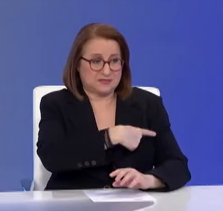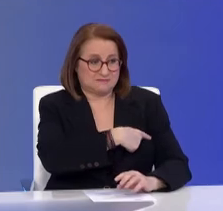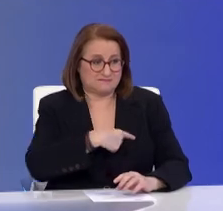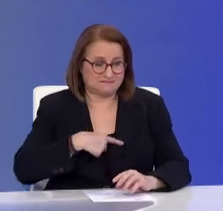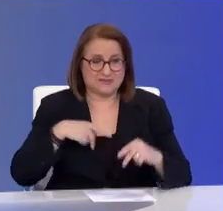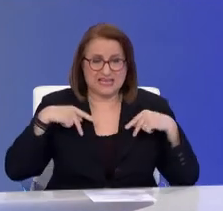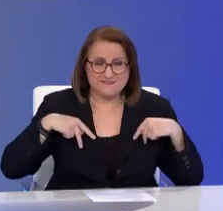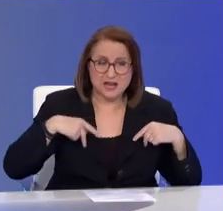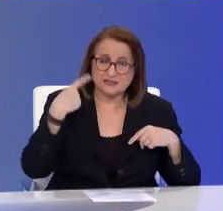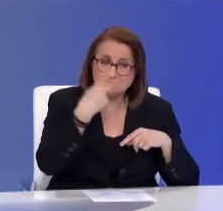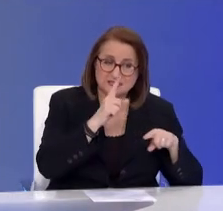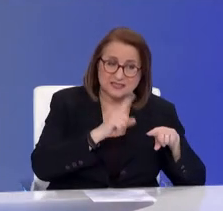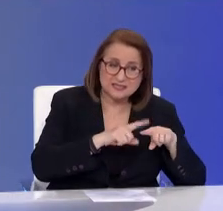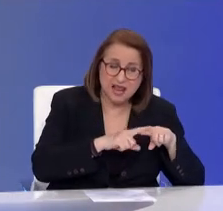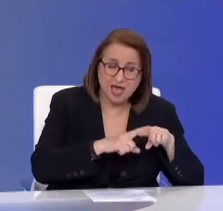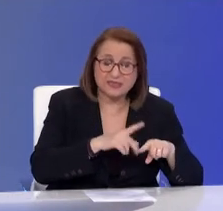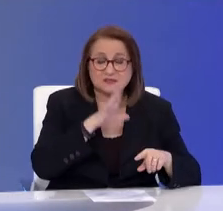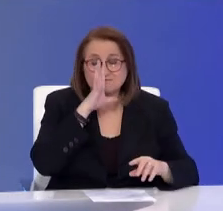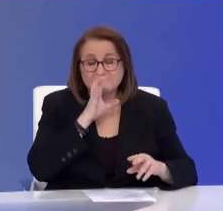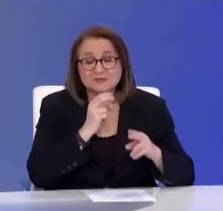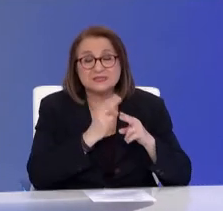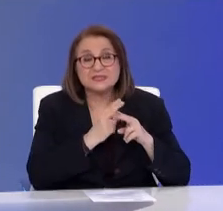εμάς. Η παραγωγή